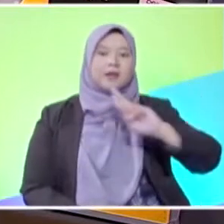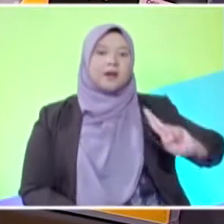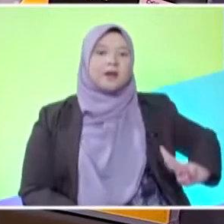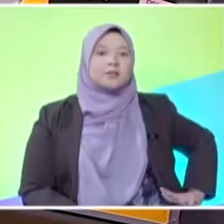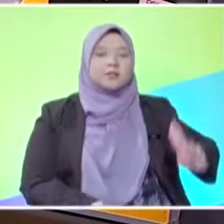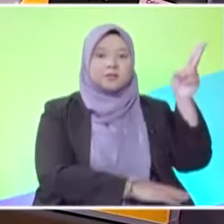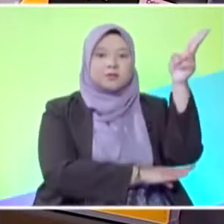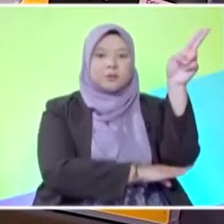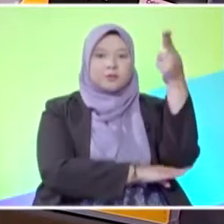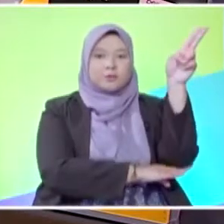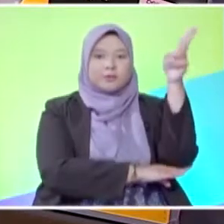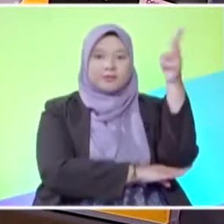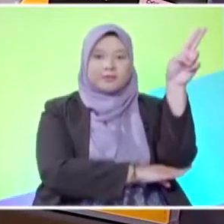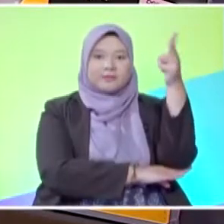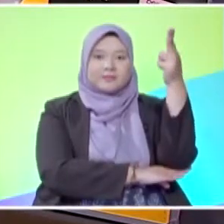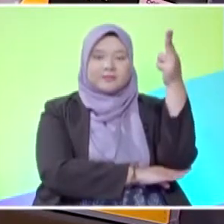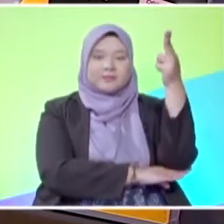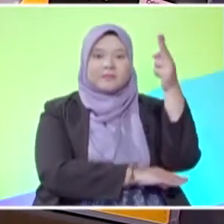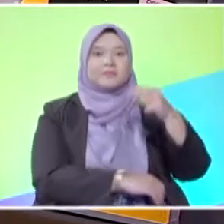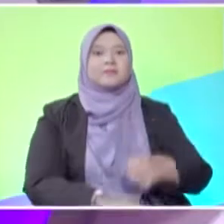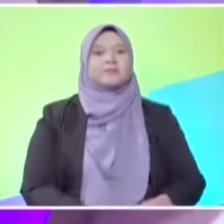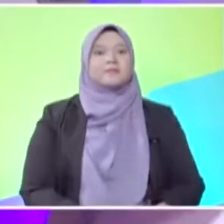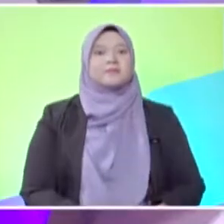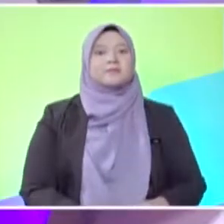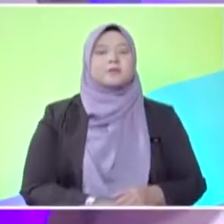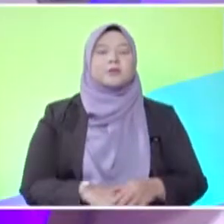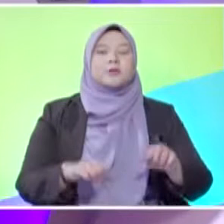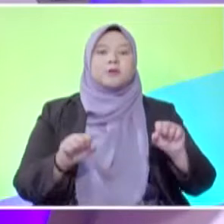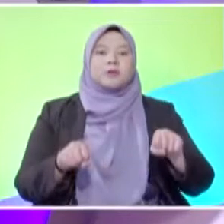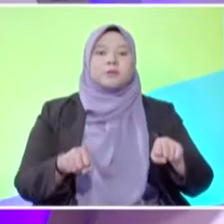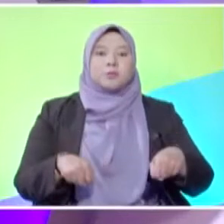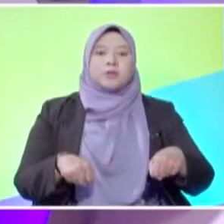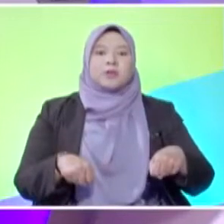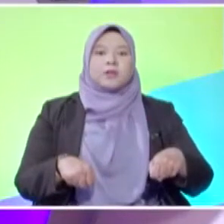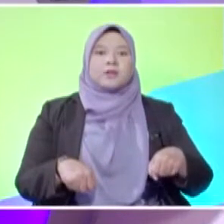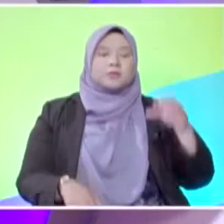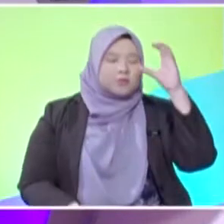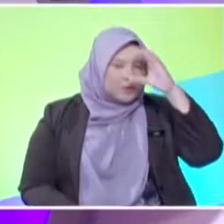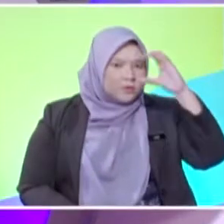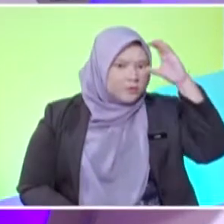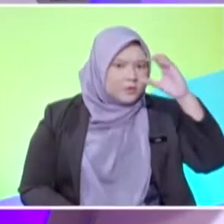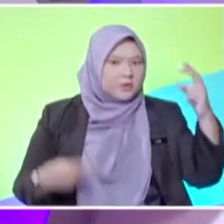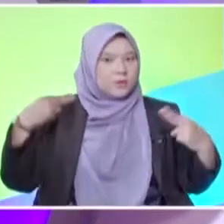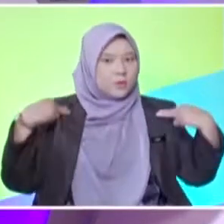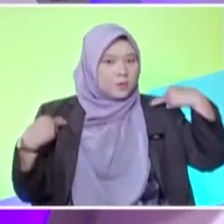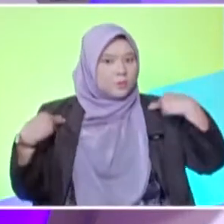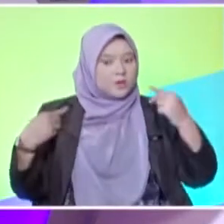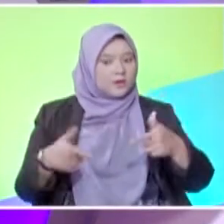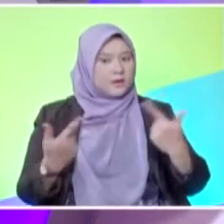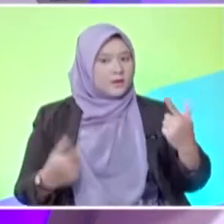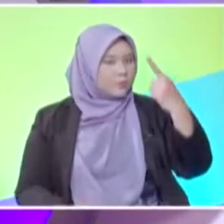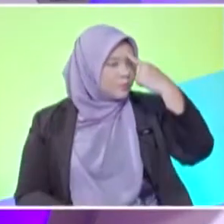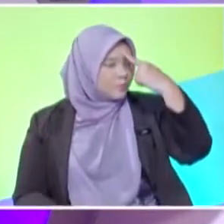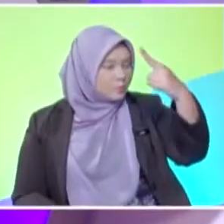juga ibu rumangsa nya seperti kancil untuk mau khan Oke juga ada apa kuku dan Gigi